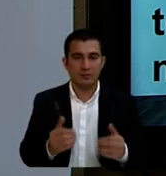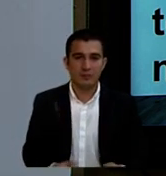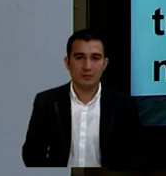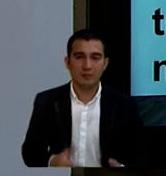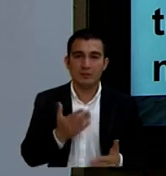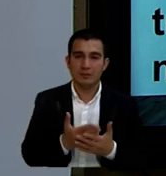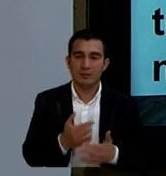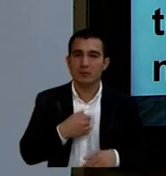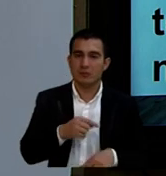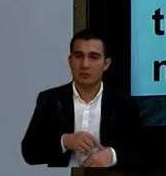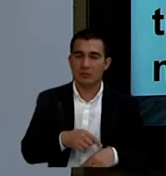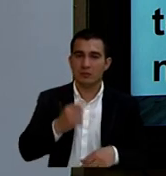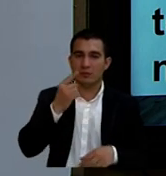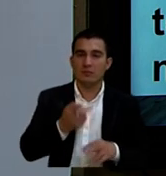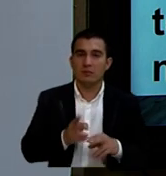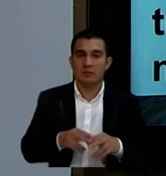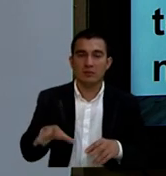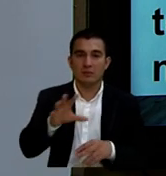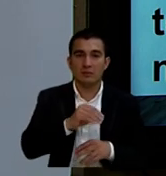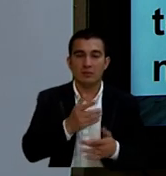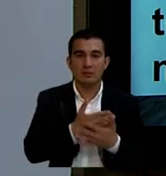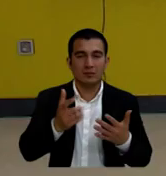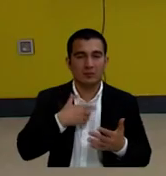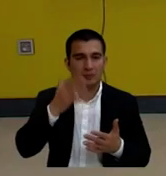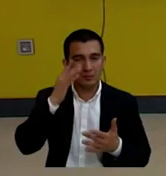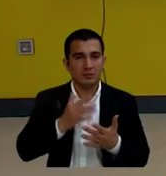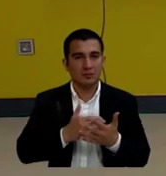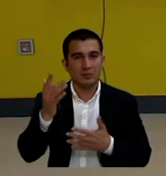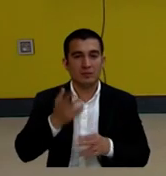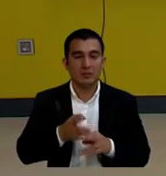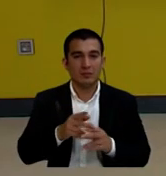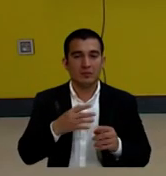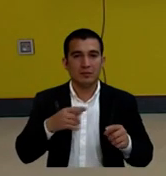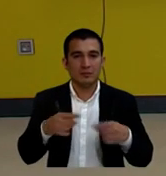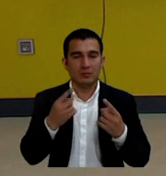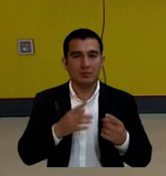Mening nazarimda sizda mana shu ko'nikma va malakalar shakllanib ulgurdi.